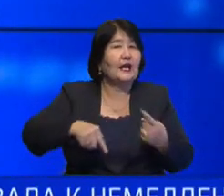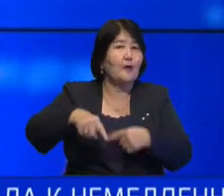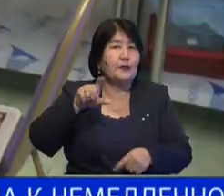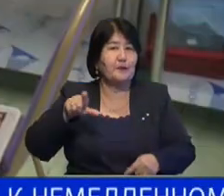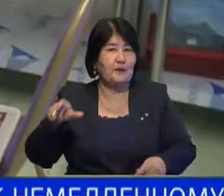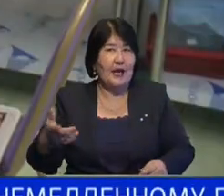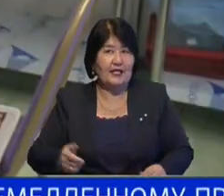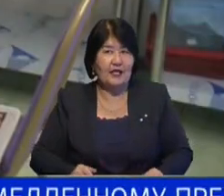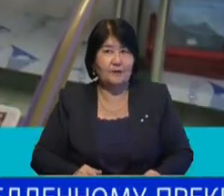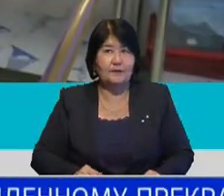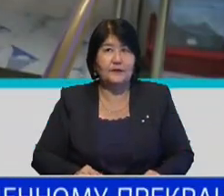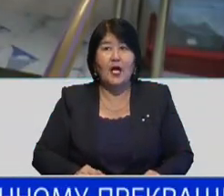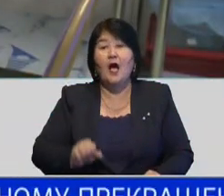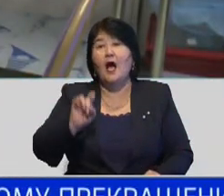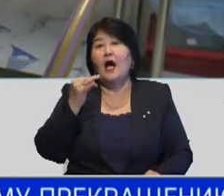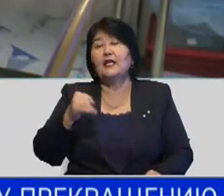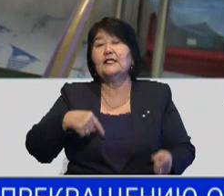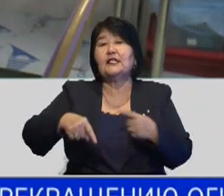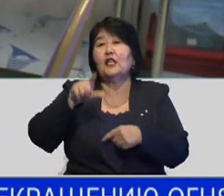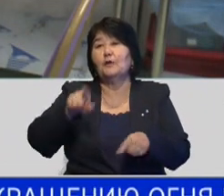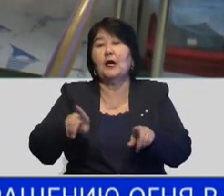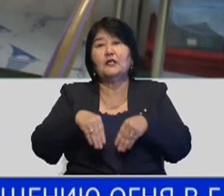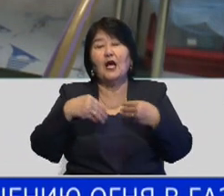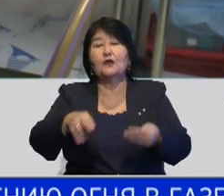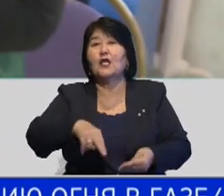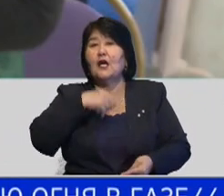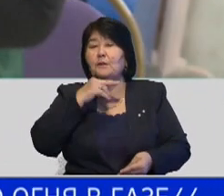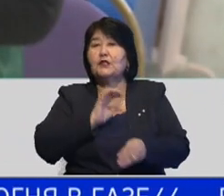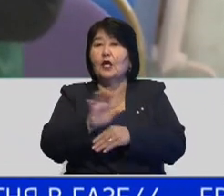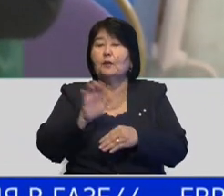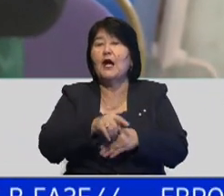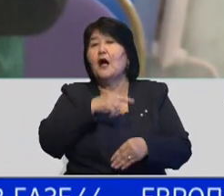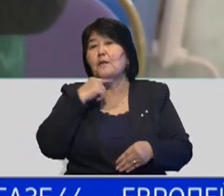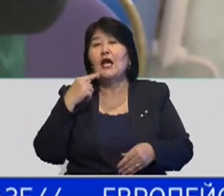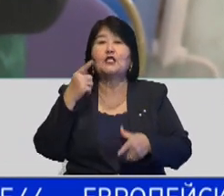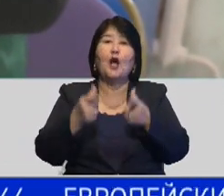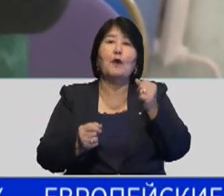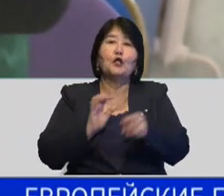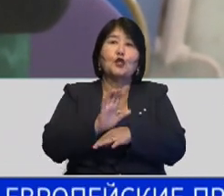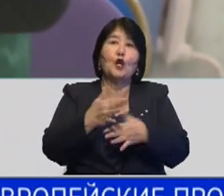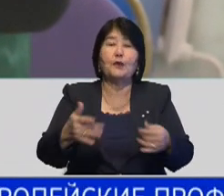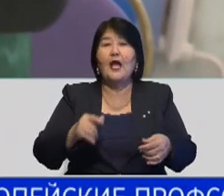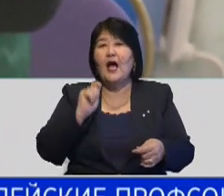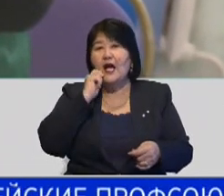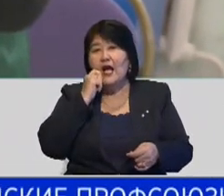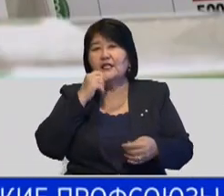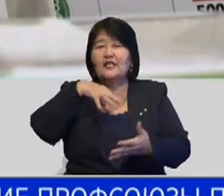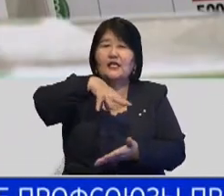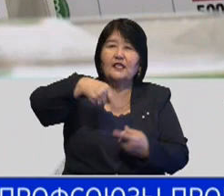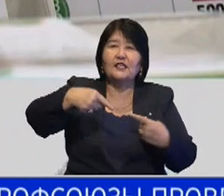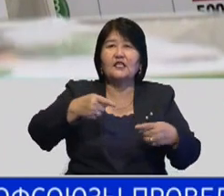предпринимателей. Аральские предприниматели отдают приоритет производству мясной и молочной продукции, кондитерских